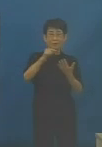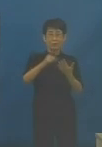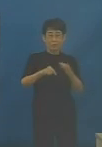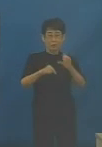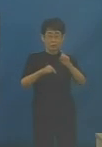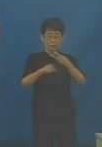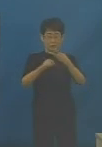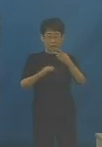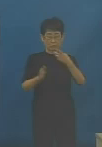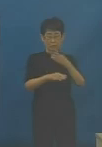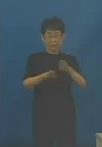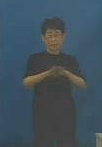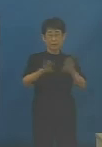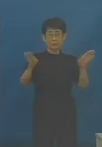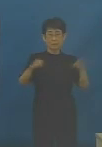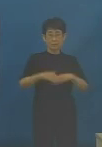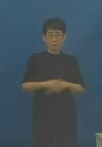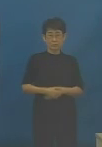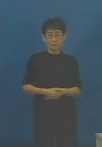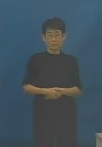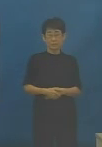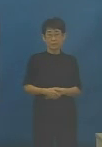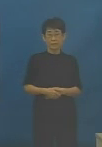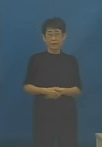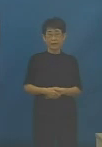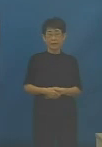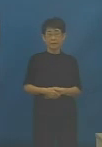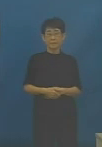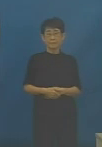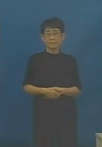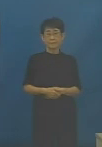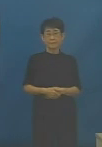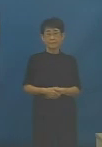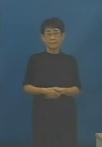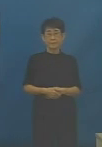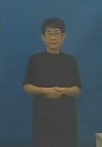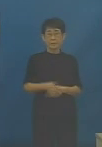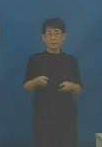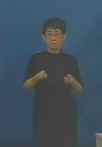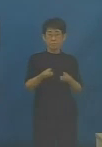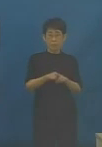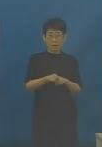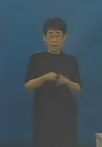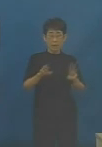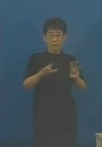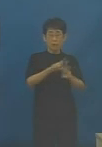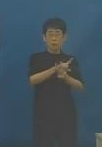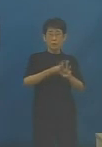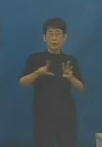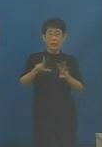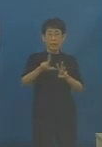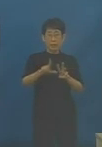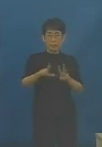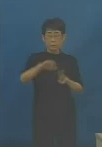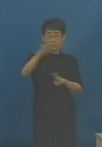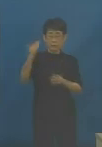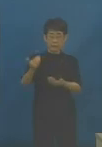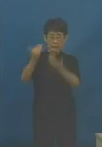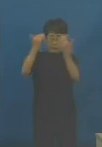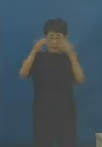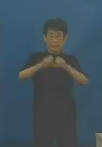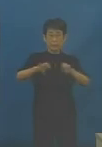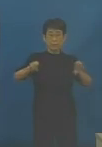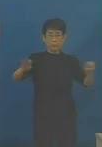にいたしております。まあ、こうしたことと合わせまして、We Love サインキャンペーンにつきましても、9月30日ま